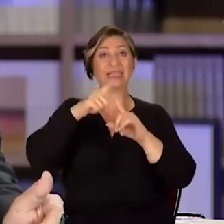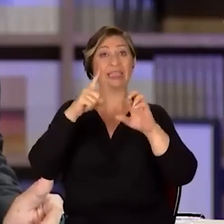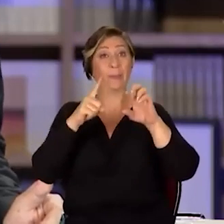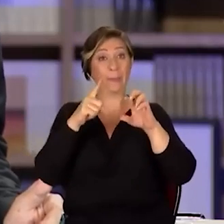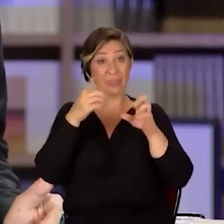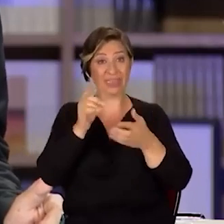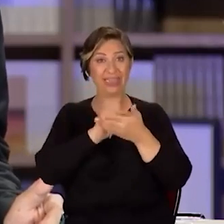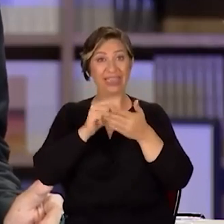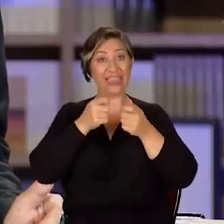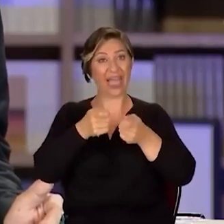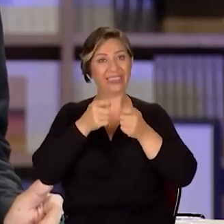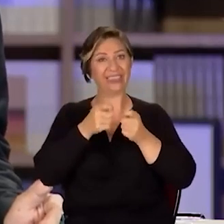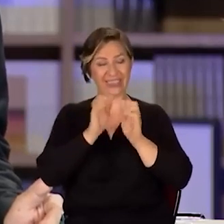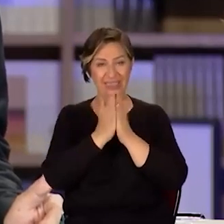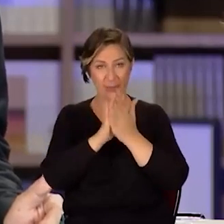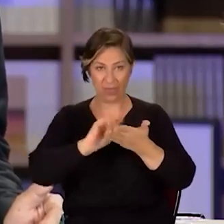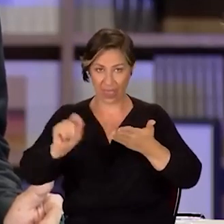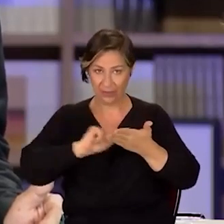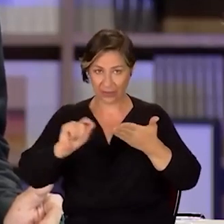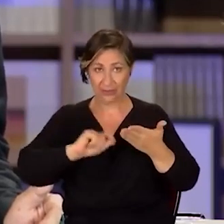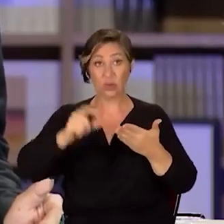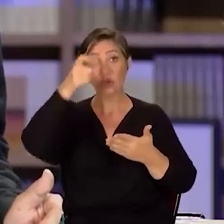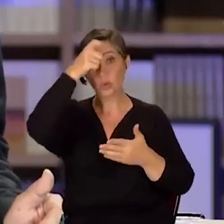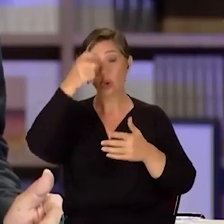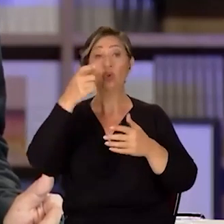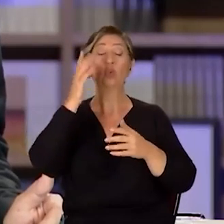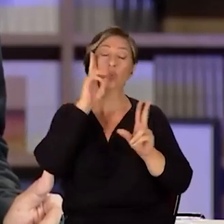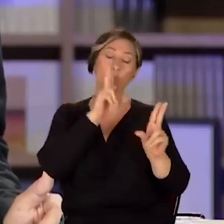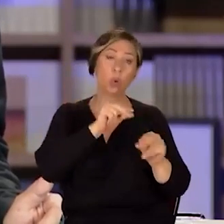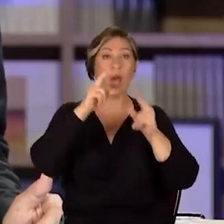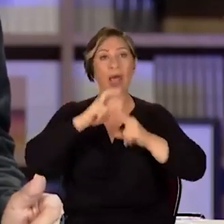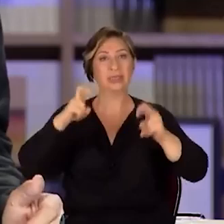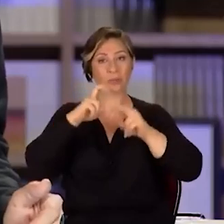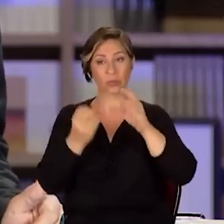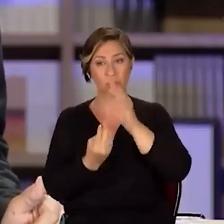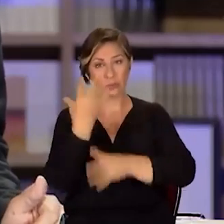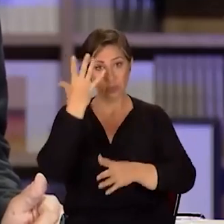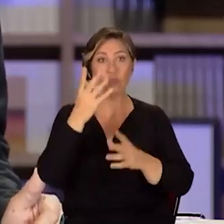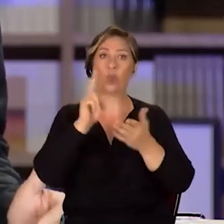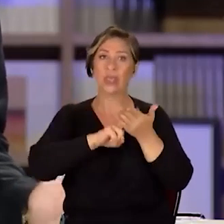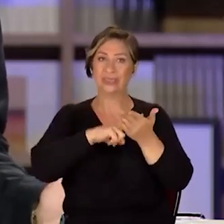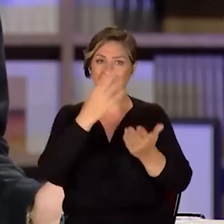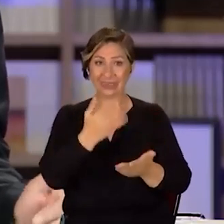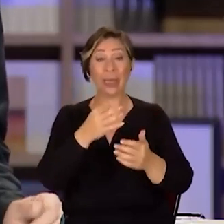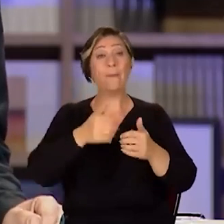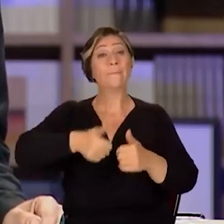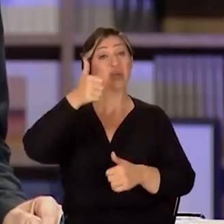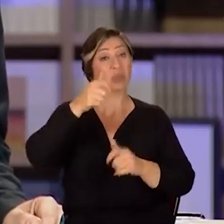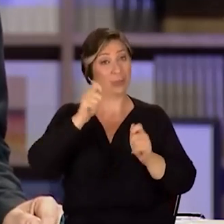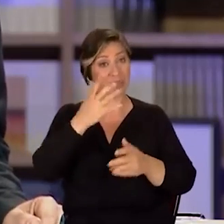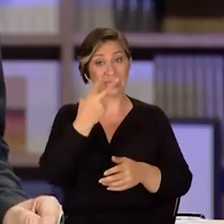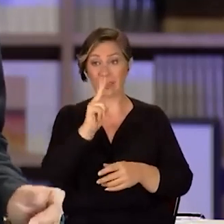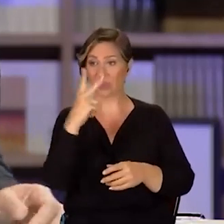ders kitabını yazdınız. Türk Uyku Araştırmaları Derneği kurucu üyesisiniz ve başkanlığını da